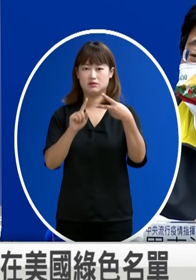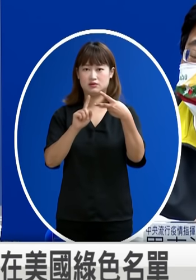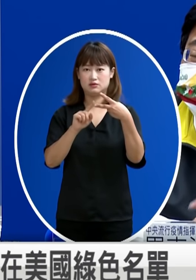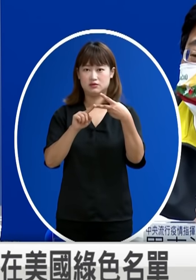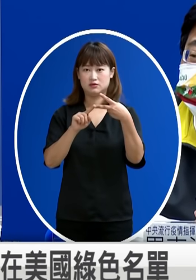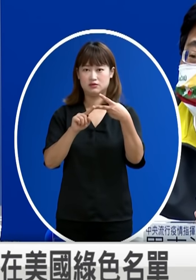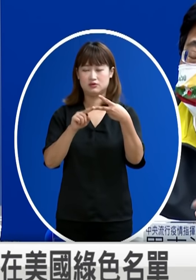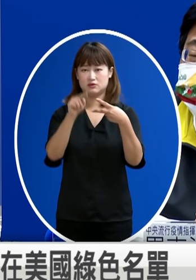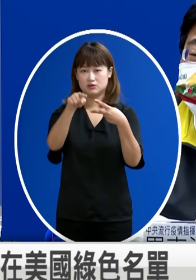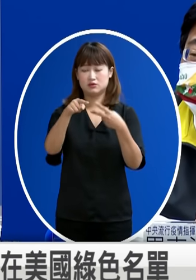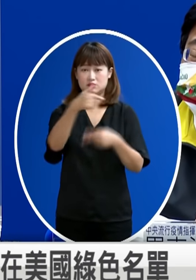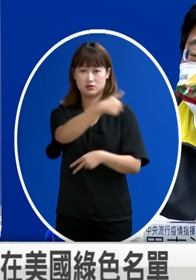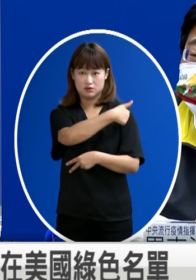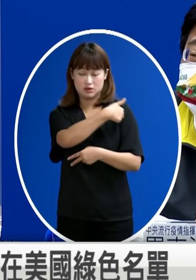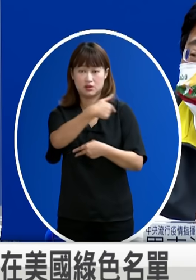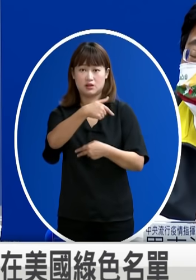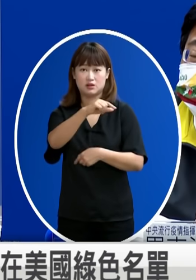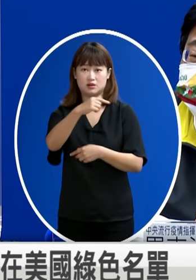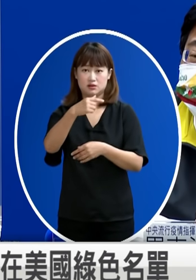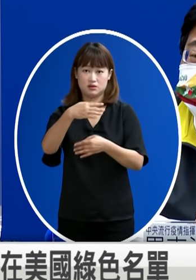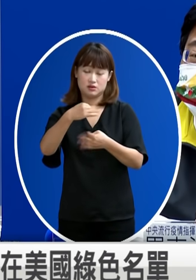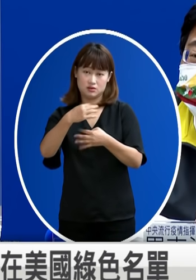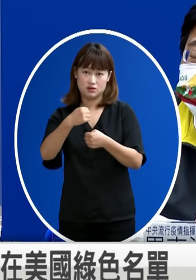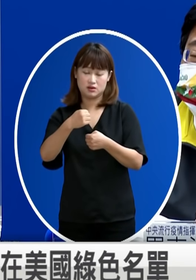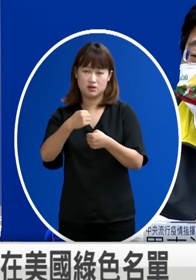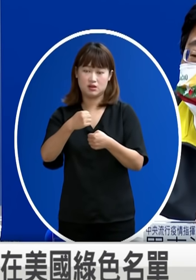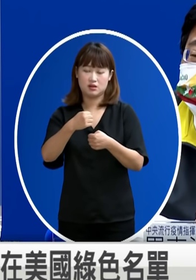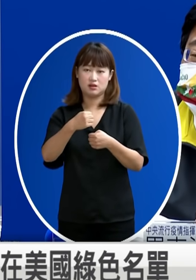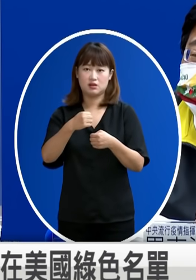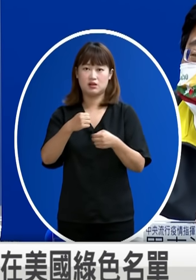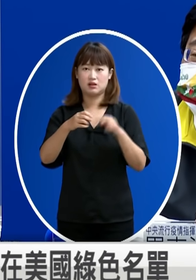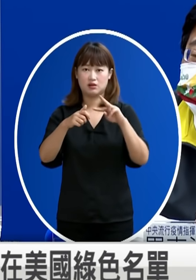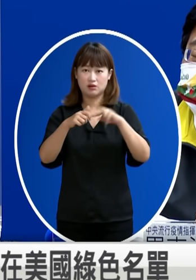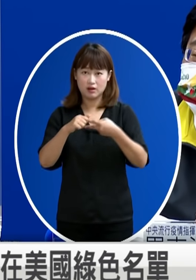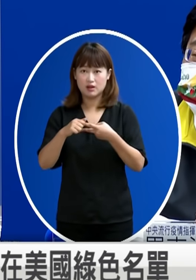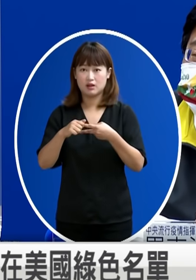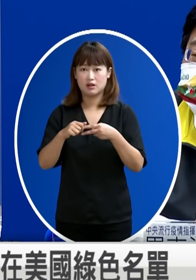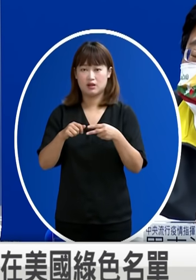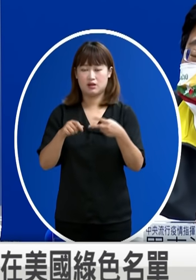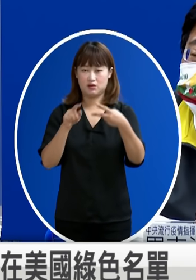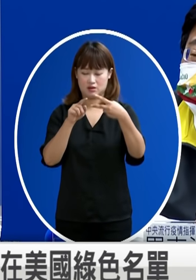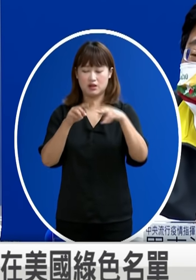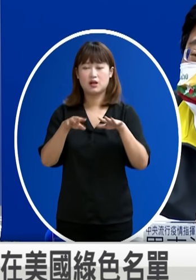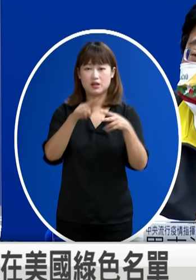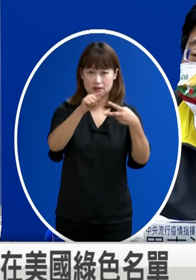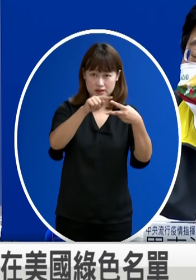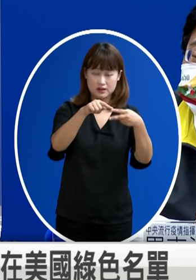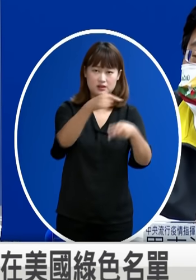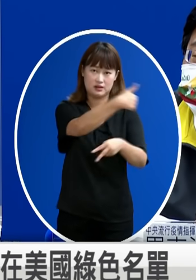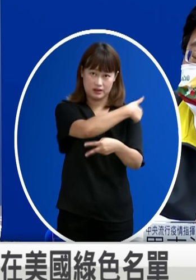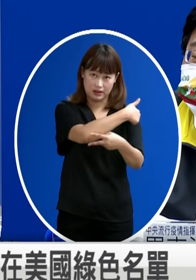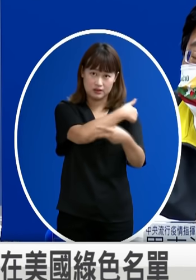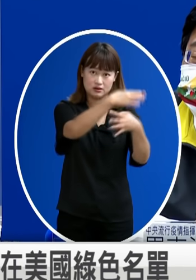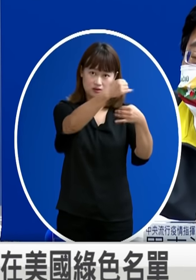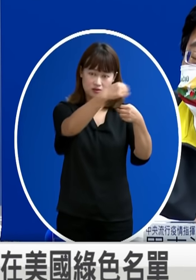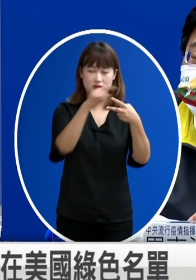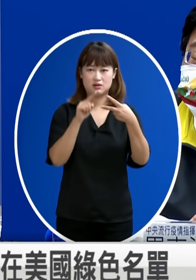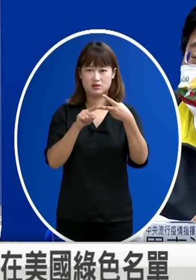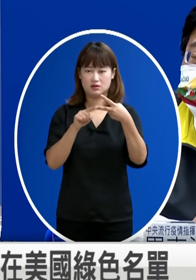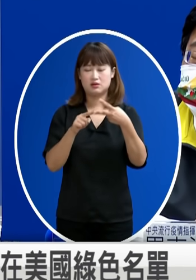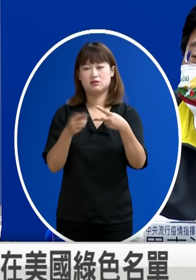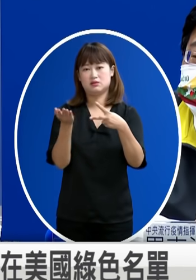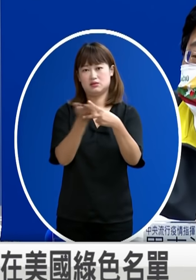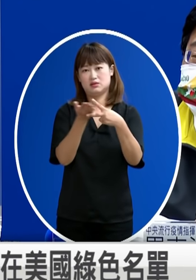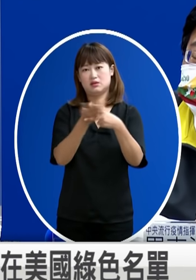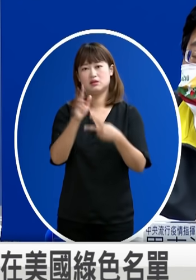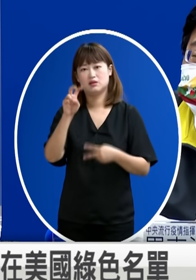个你施打的这个时间跟我们要施打至少间隔28天即可。那因为也没有临